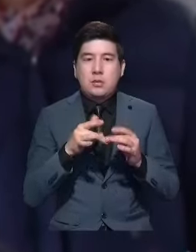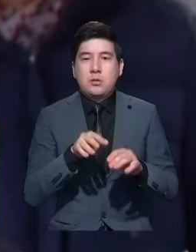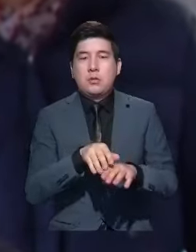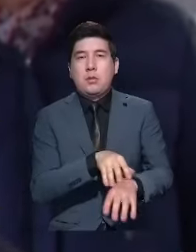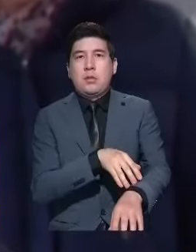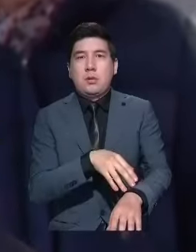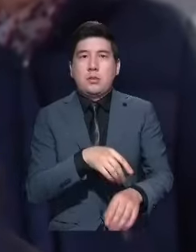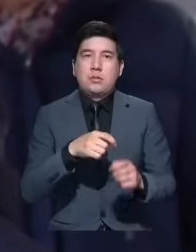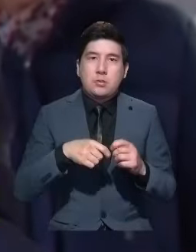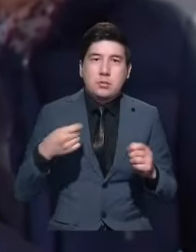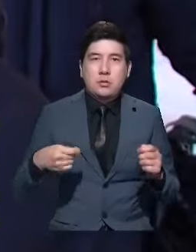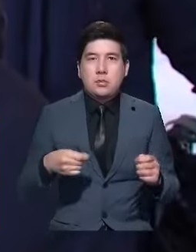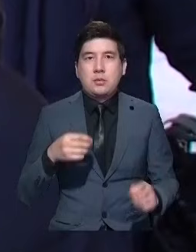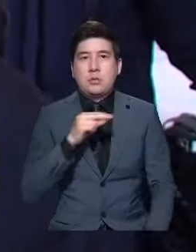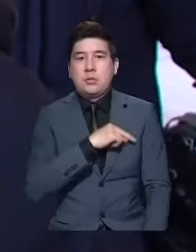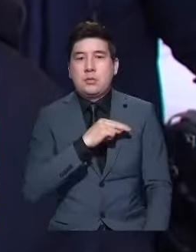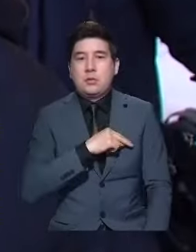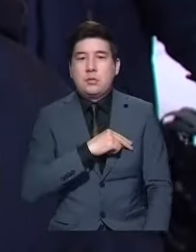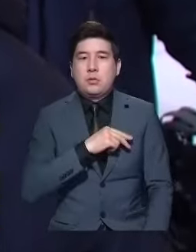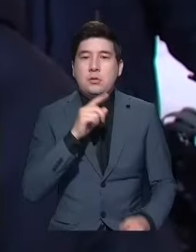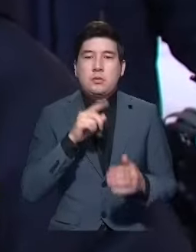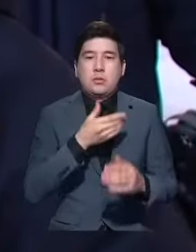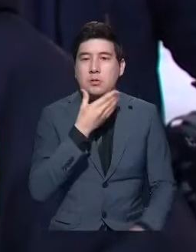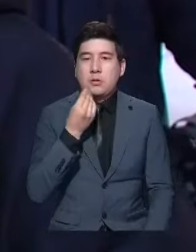сондықтан мүлдем көңілім толмайды десем болады. Бағасы